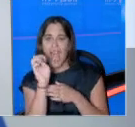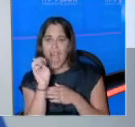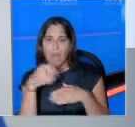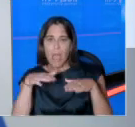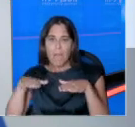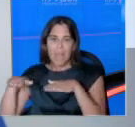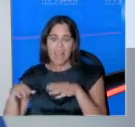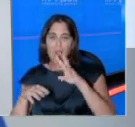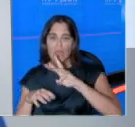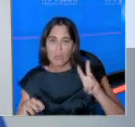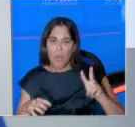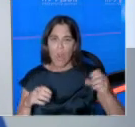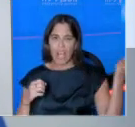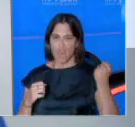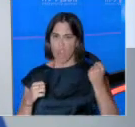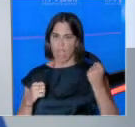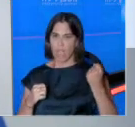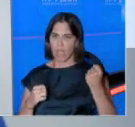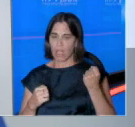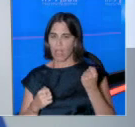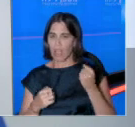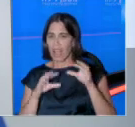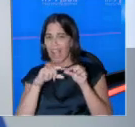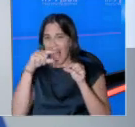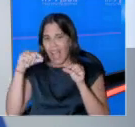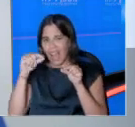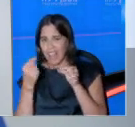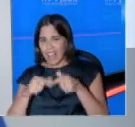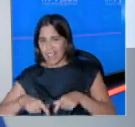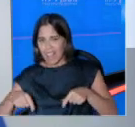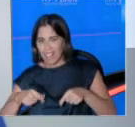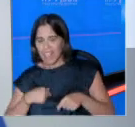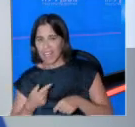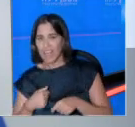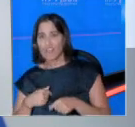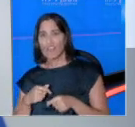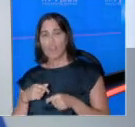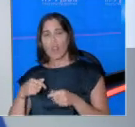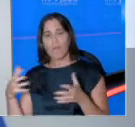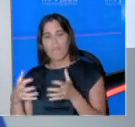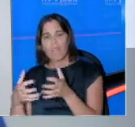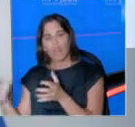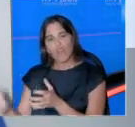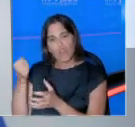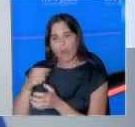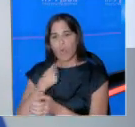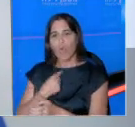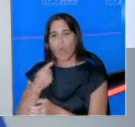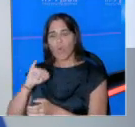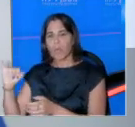40 מנדטים ששמאל ושמאל קשה, עם איזה עלי תענה קטן ש... מפלגות שלקחו קולות מהימין והעבירו אותו